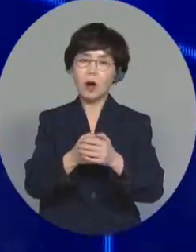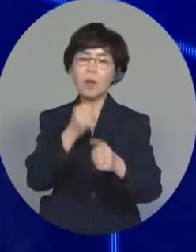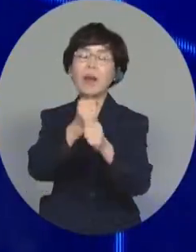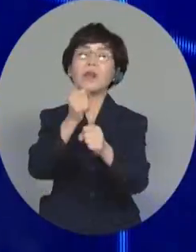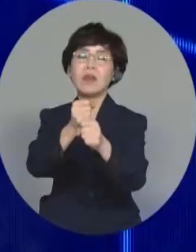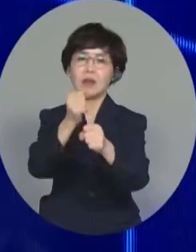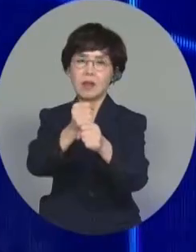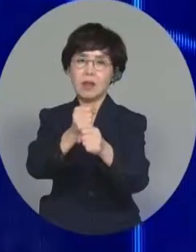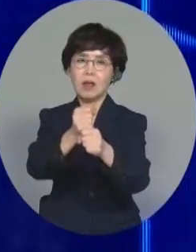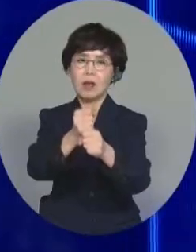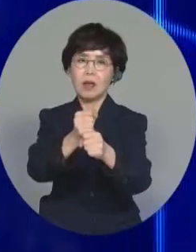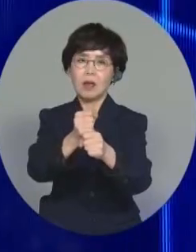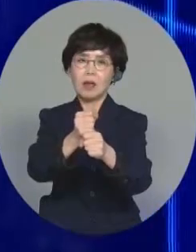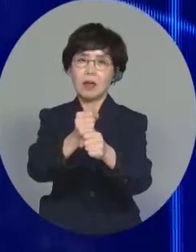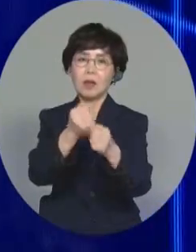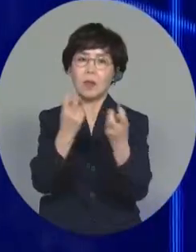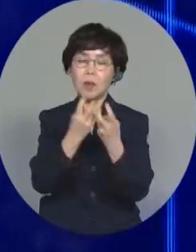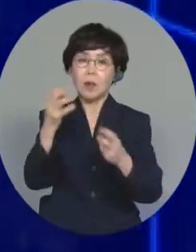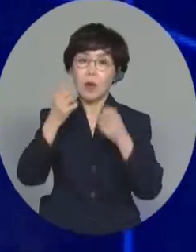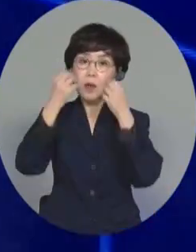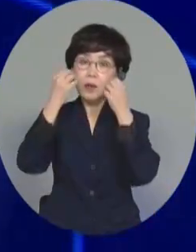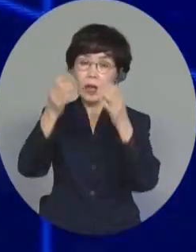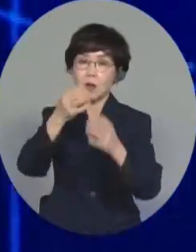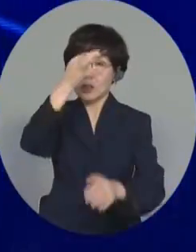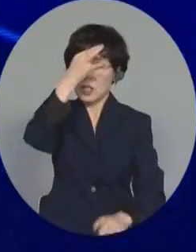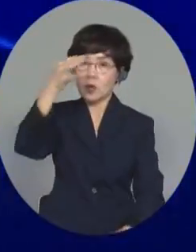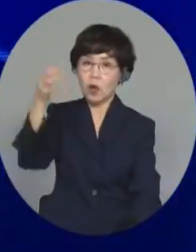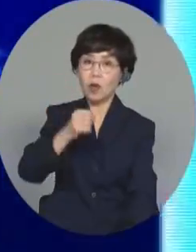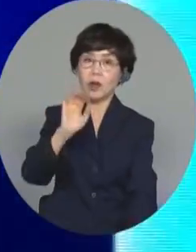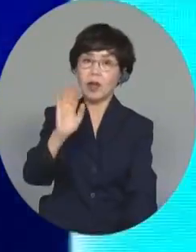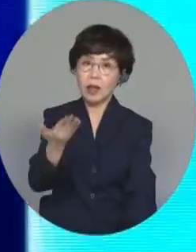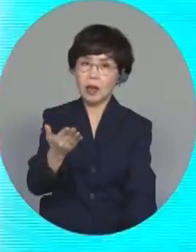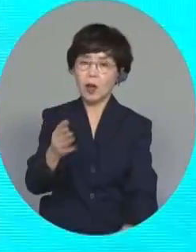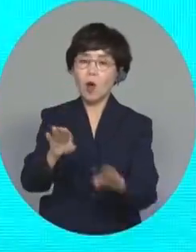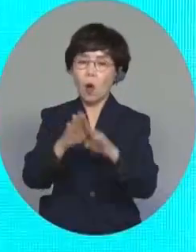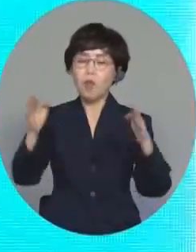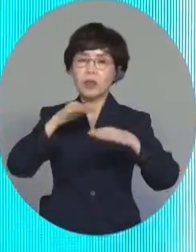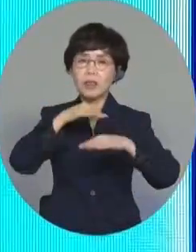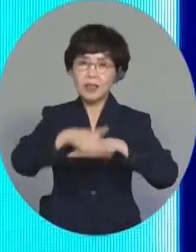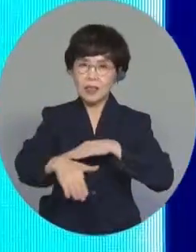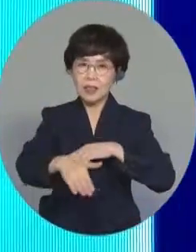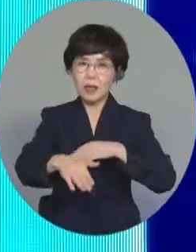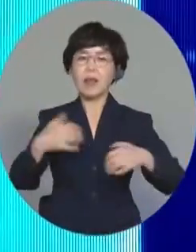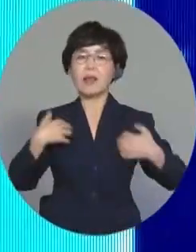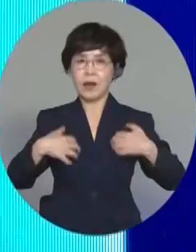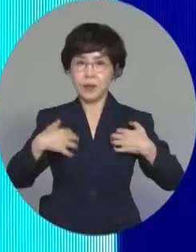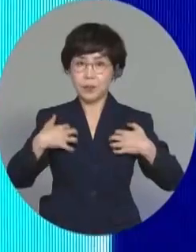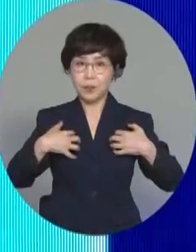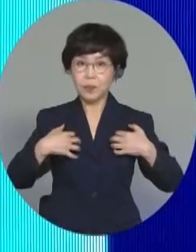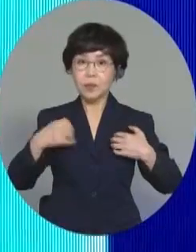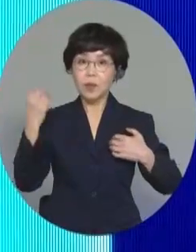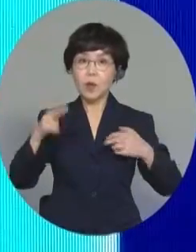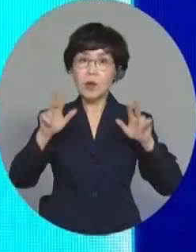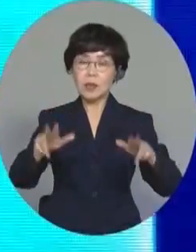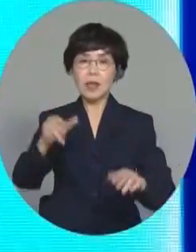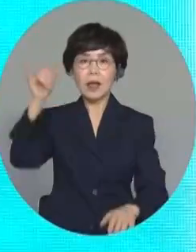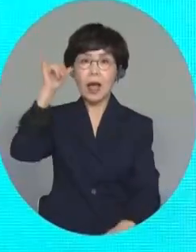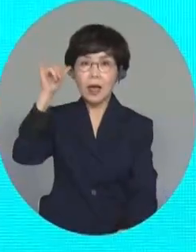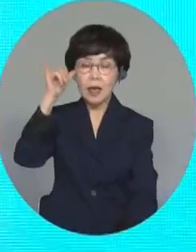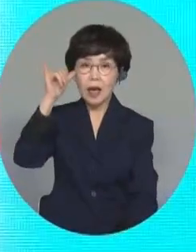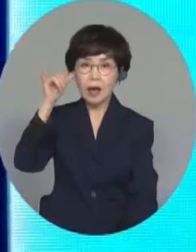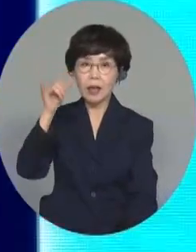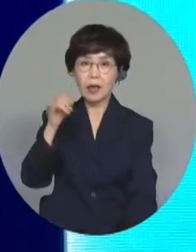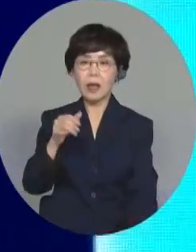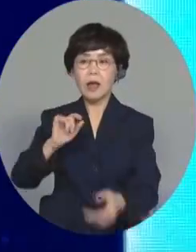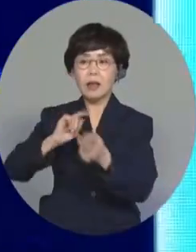구조물을 만들거나 하면서 새로운 스킬을 획득하는 오픈형, 개방형 게임입니다. 그리고 이제는 AI